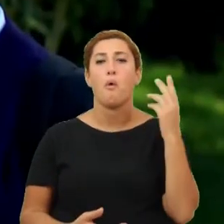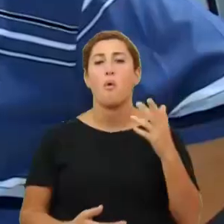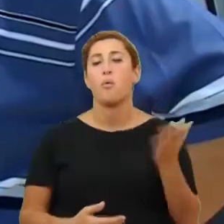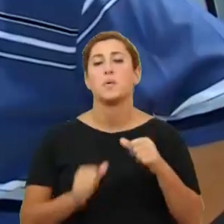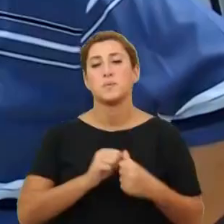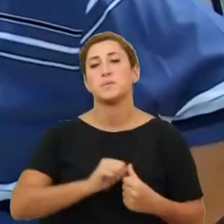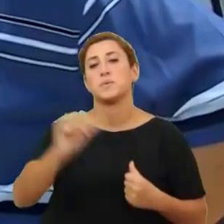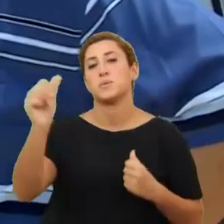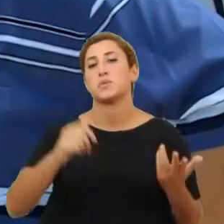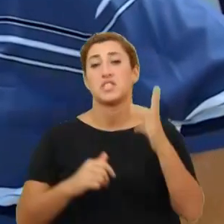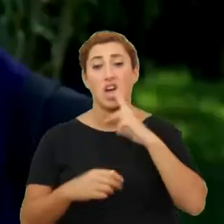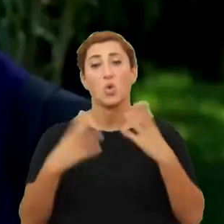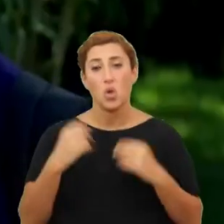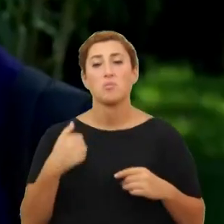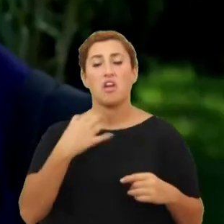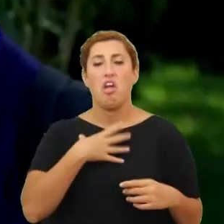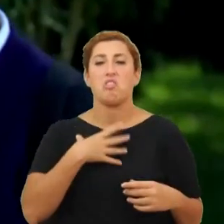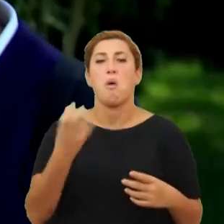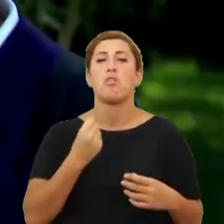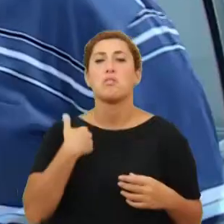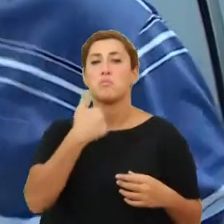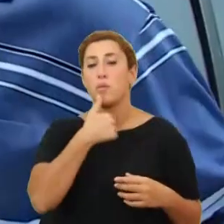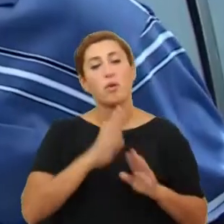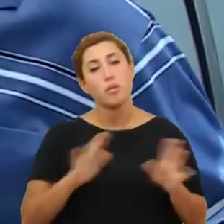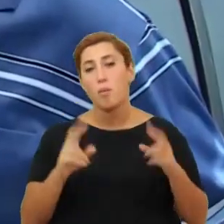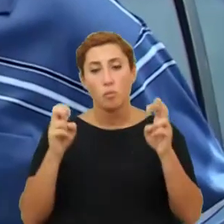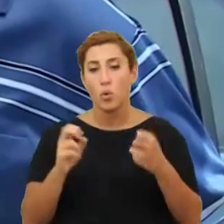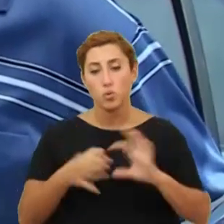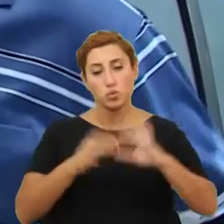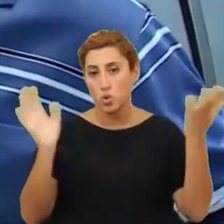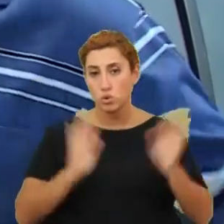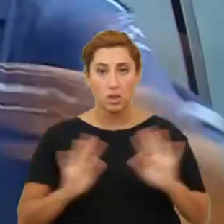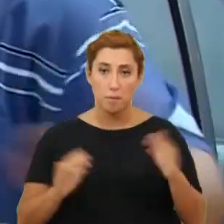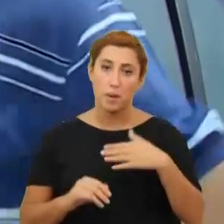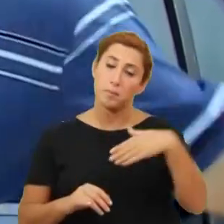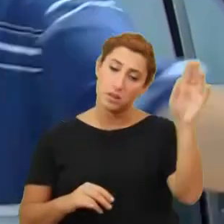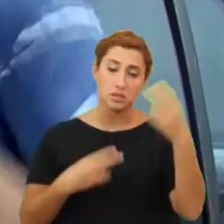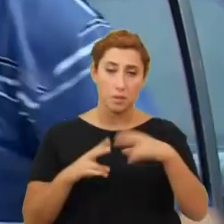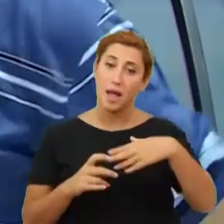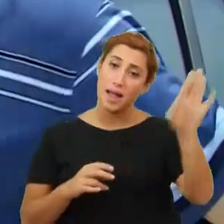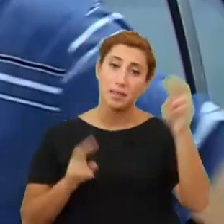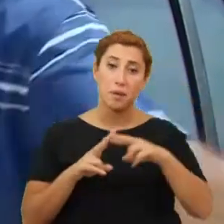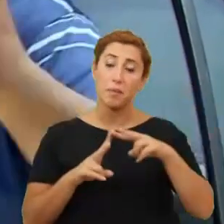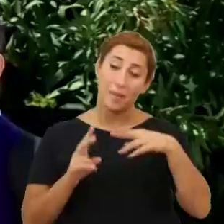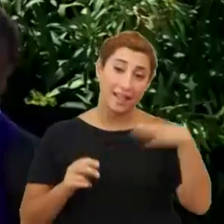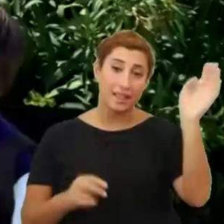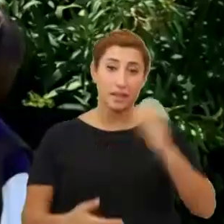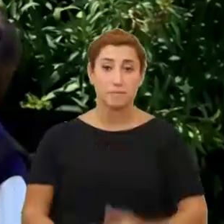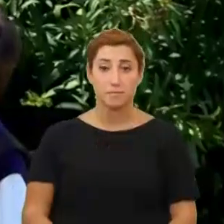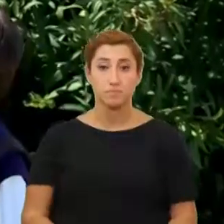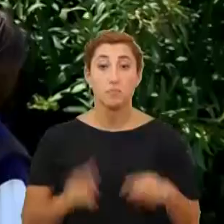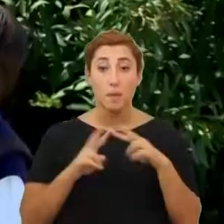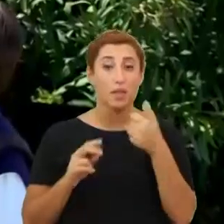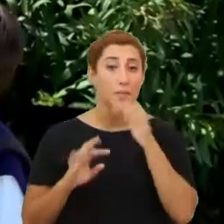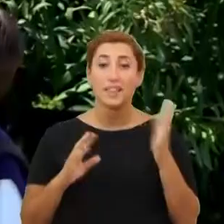ölme eşeğim ölme. Zengin olunca ben kendimi alırım baba. Tamam, meseleyi çözdük. Tamam, gidebilirsin kız. Hadi Mehmet. Mehmet hadi.